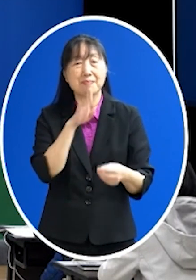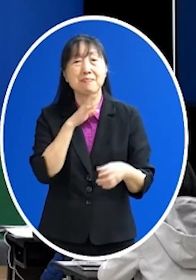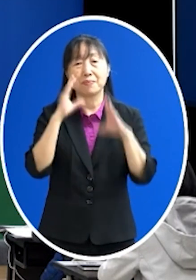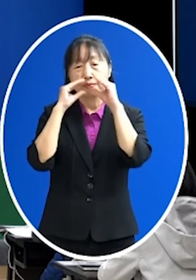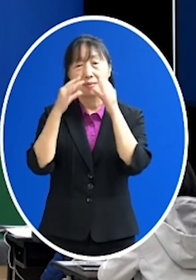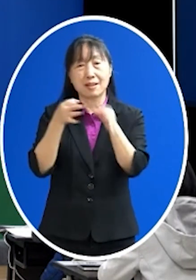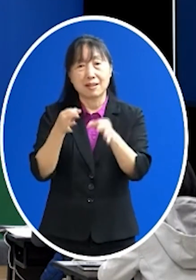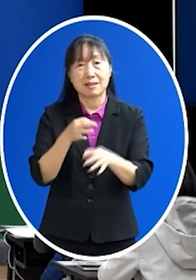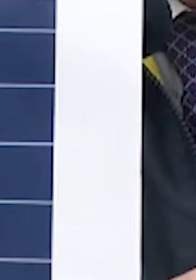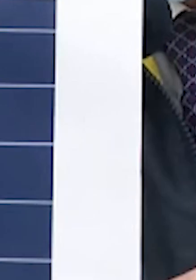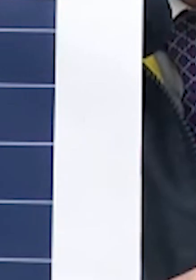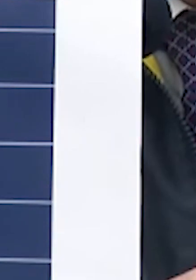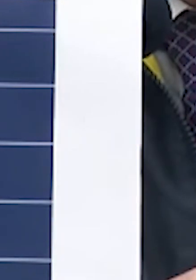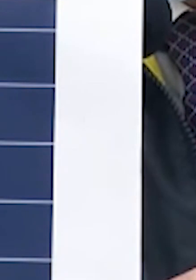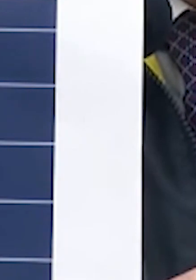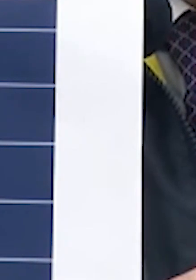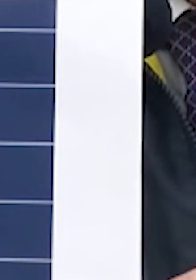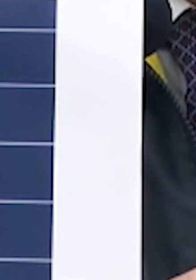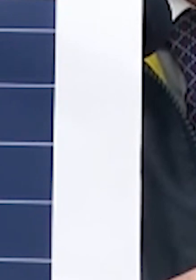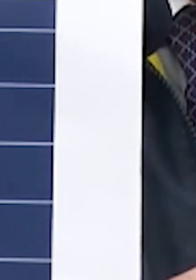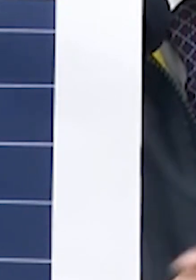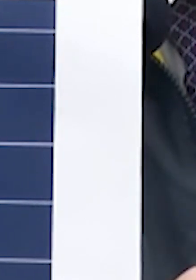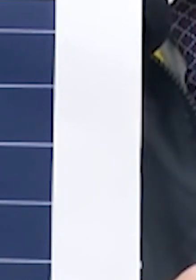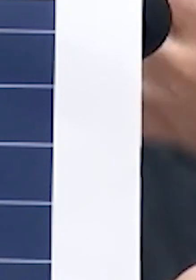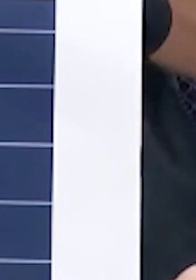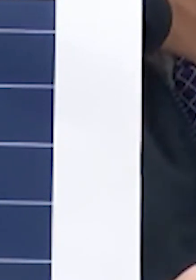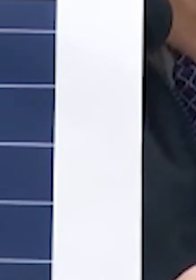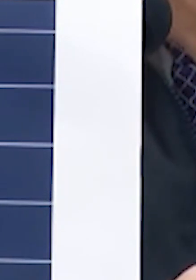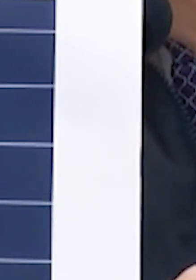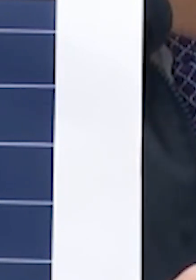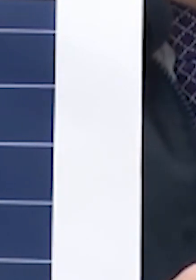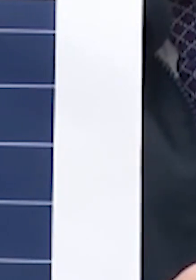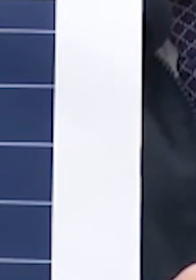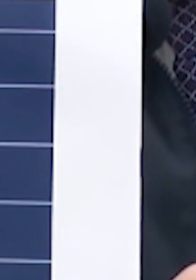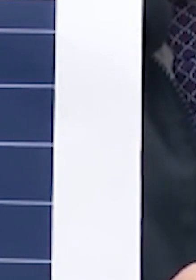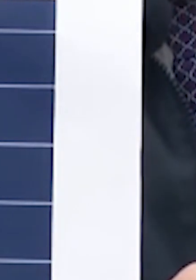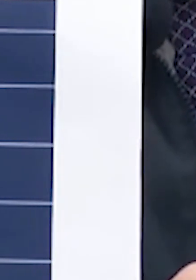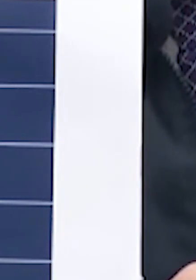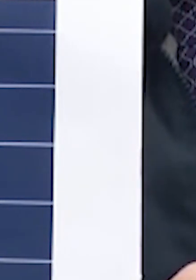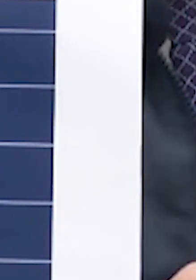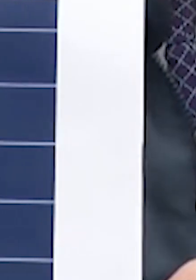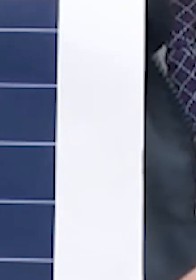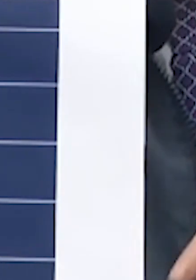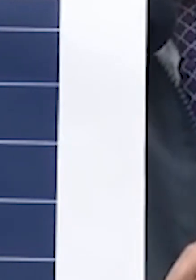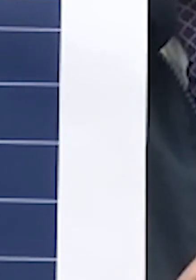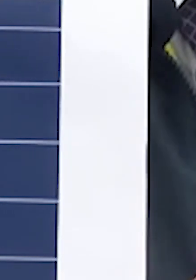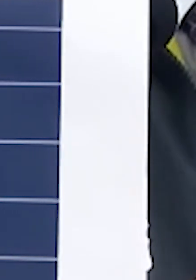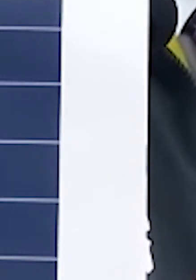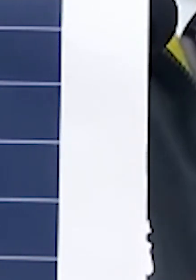这名字还不好念哈。那八德区天祥街，哈，102号28号一楼，好，